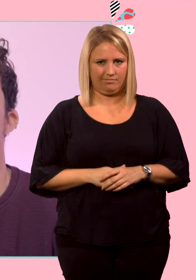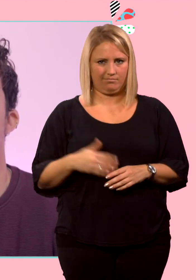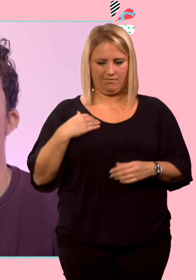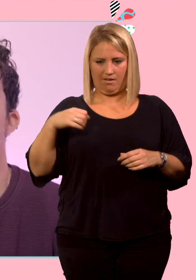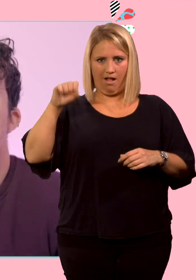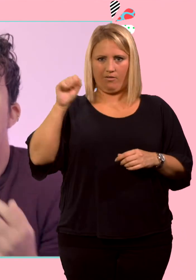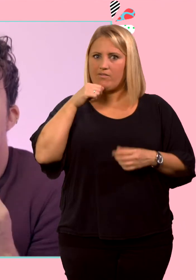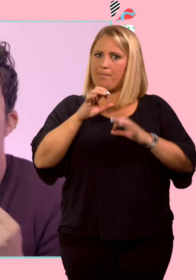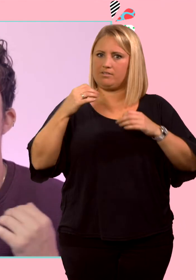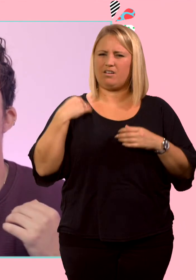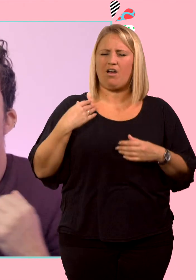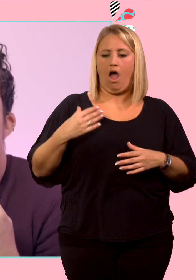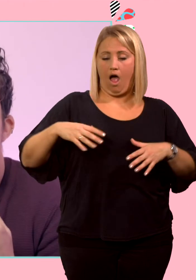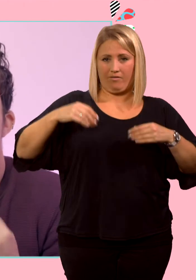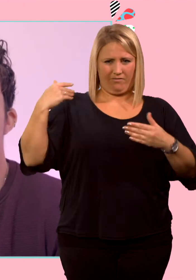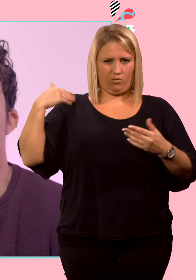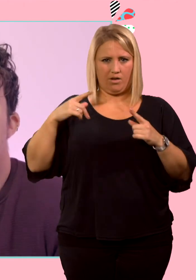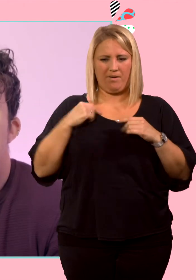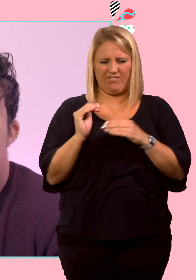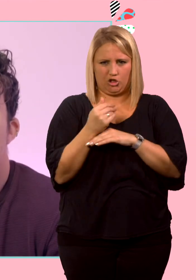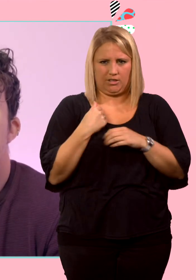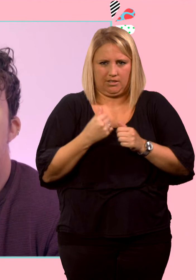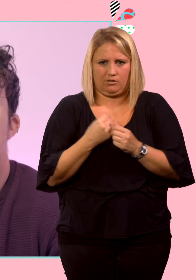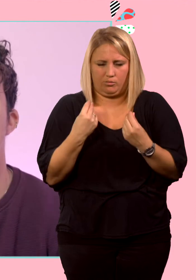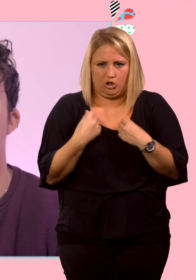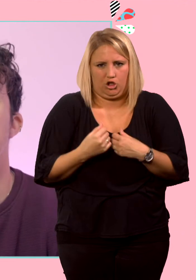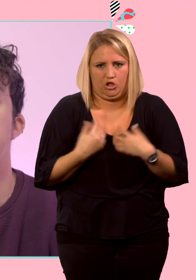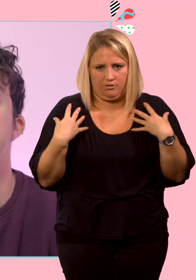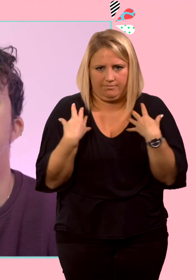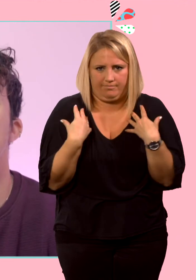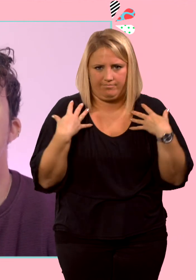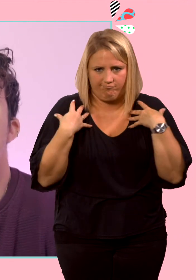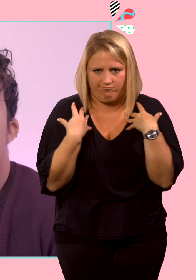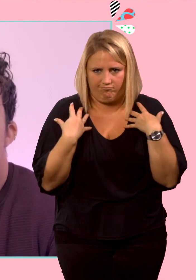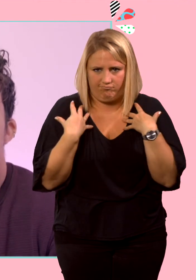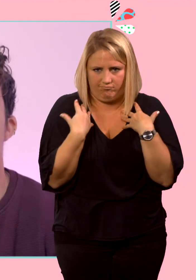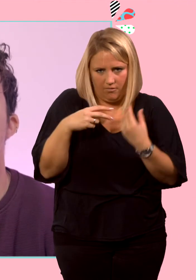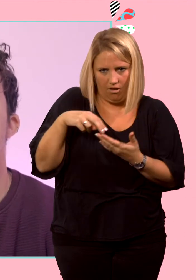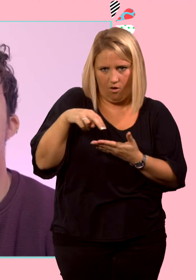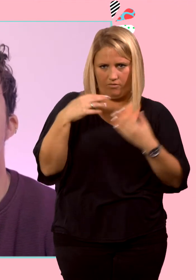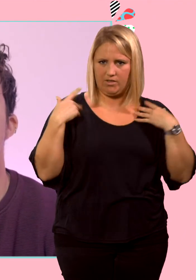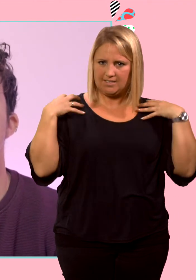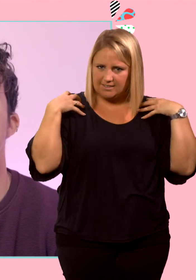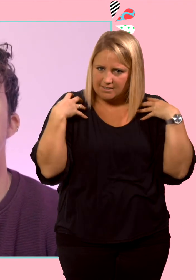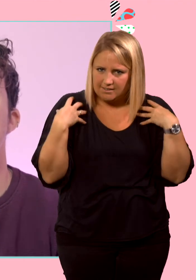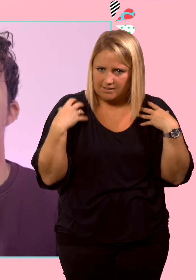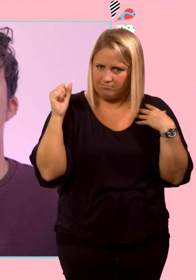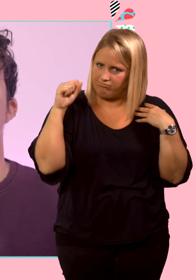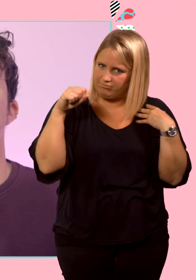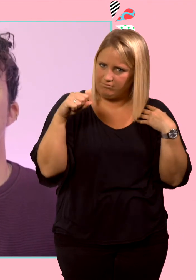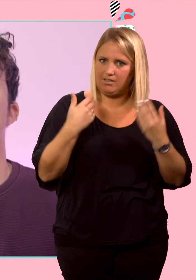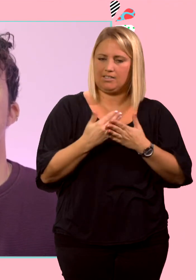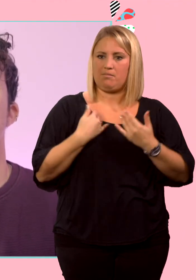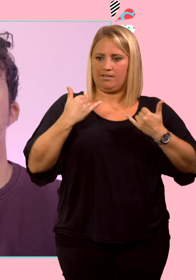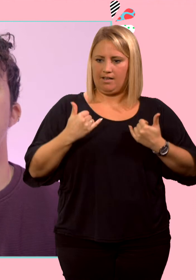extrem viel besser geworden, weil ich habe früher, um auch meine Brüste zu verdecken, bin ich oft irgendwie da habe ich meinen Rücken ein bisschen verkrümmt und ich glaube, dadurch bin